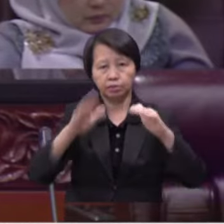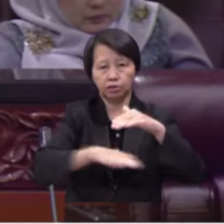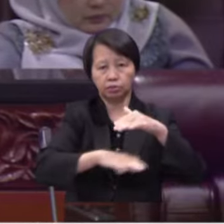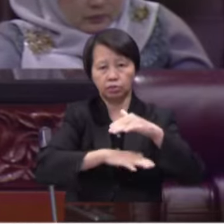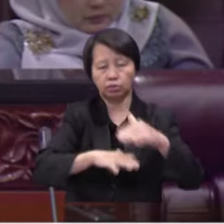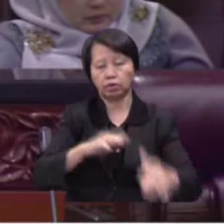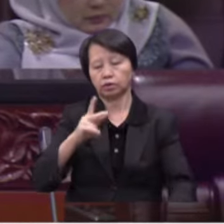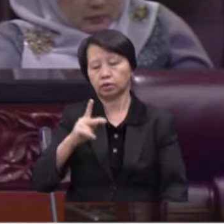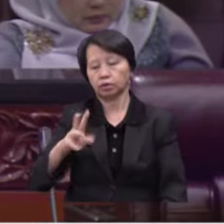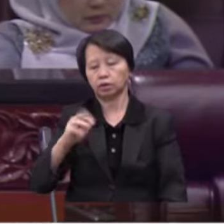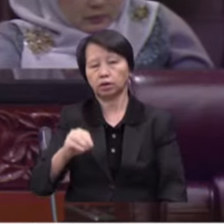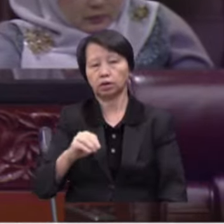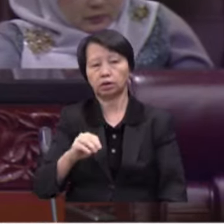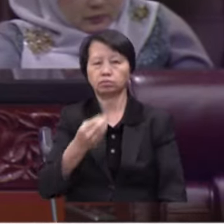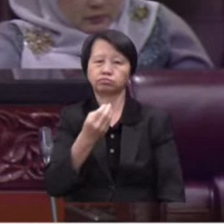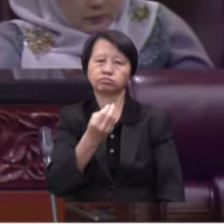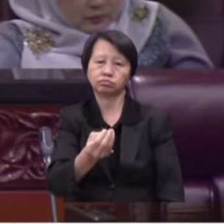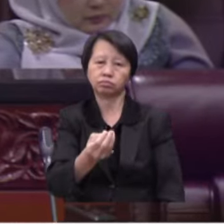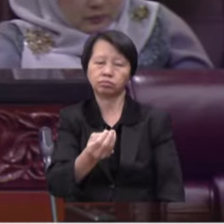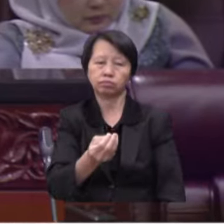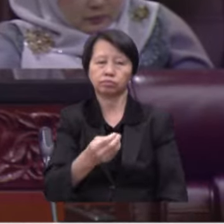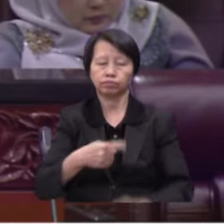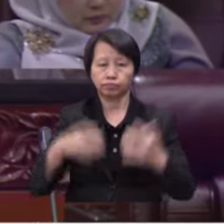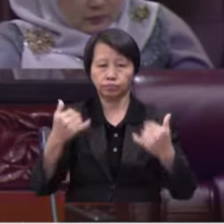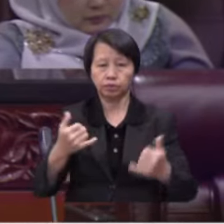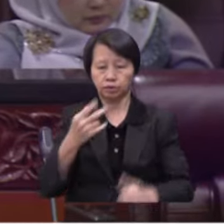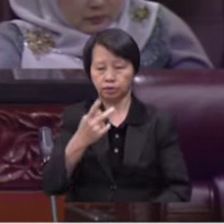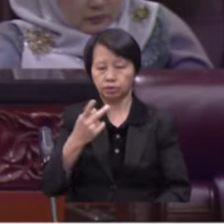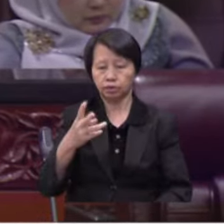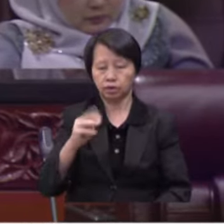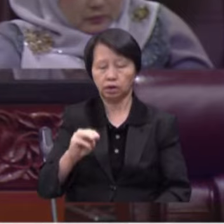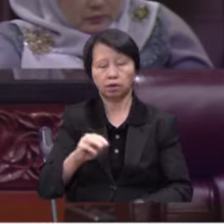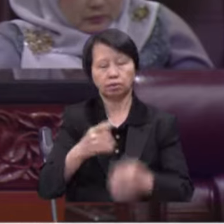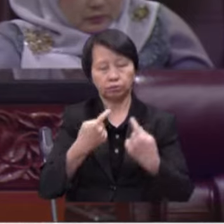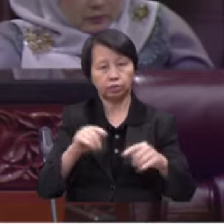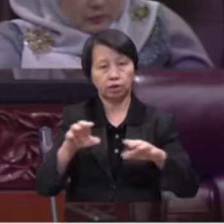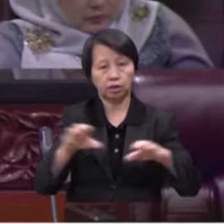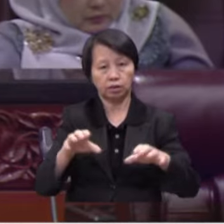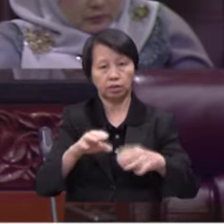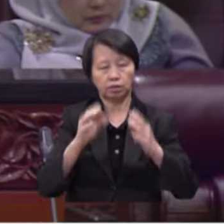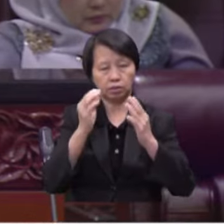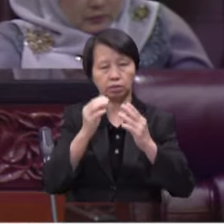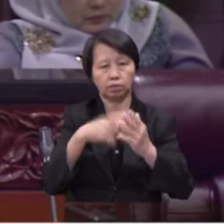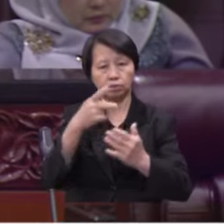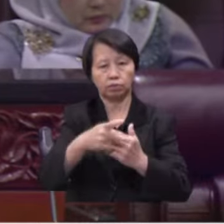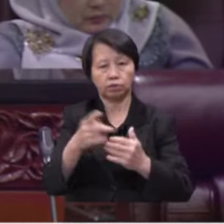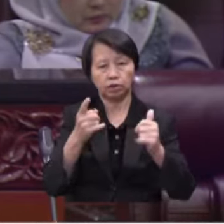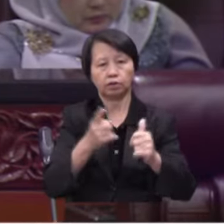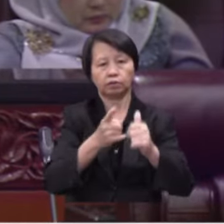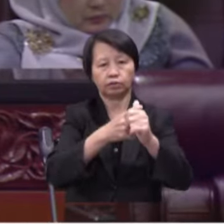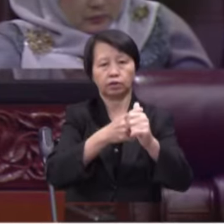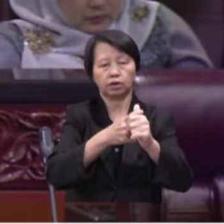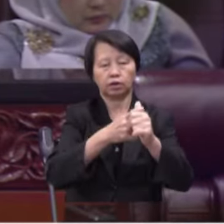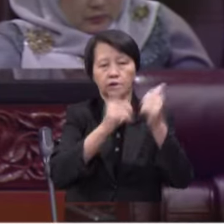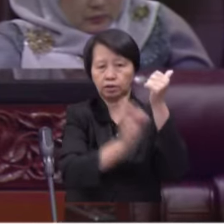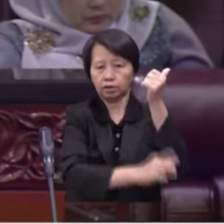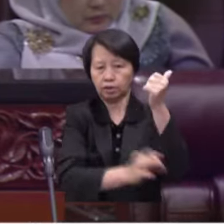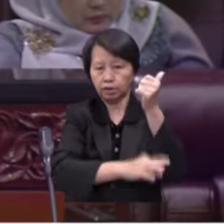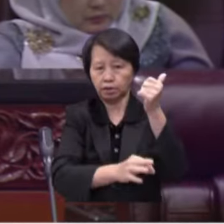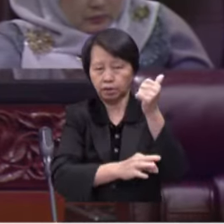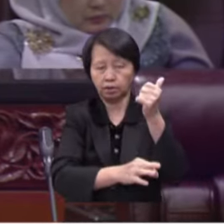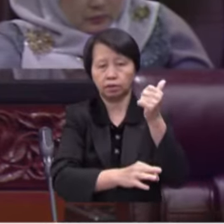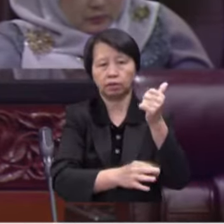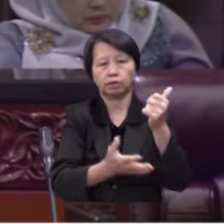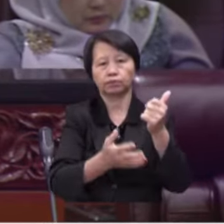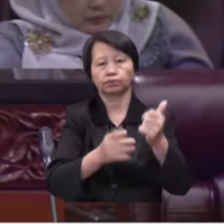Kementerian Kesehatan masih agak rendah ketika ini kekem sedang melaksanakan Project Rintis i m a di negeri sembilan seperti mana